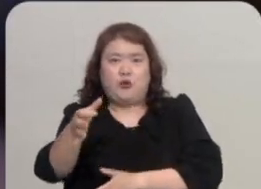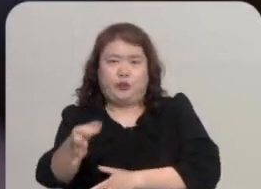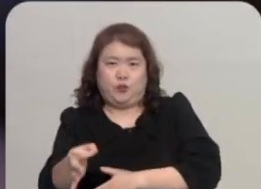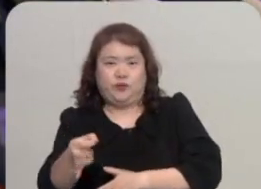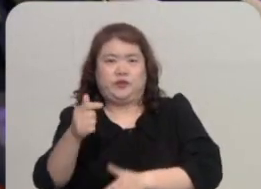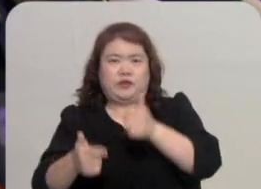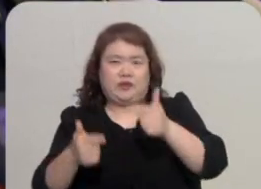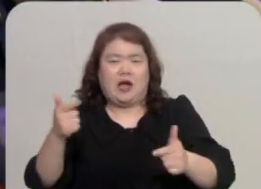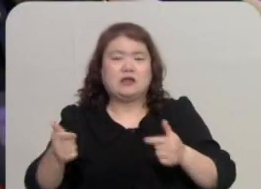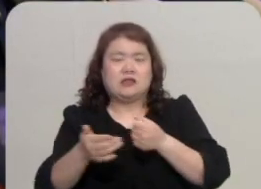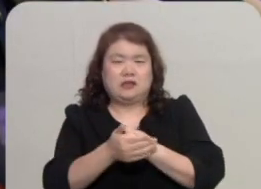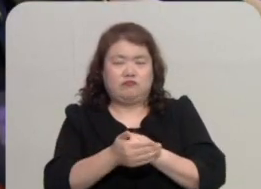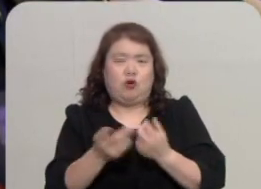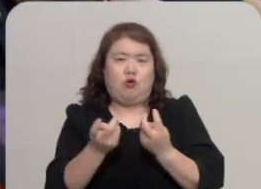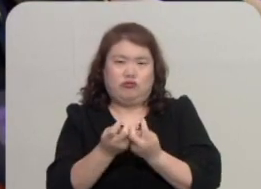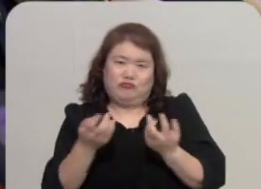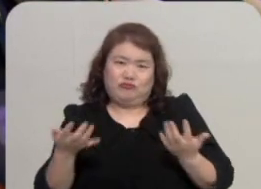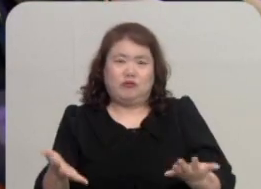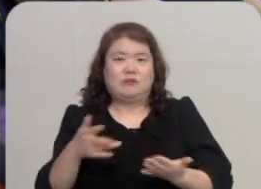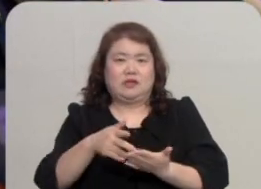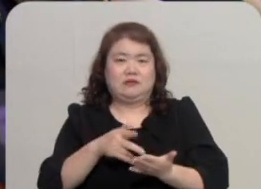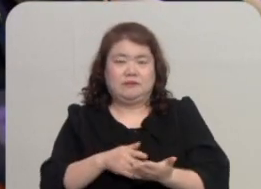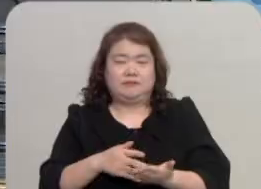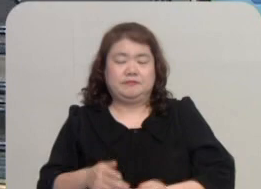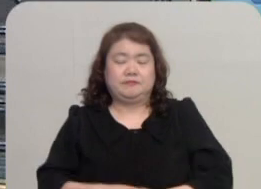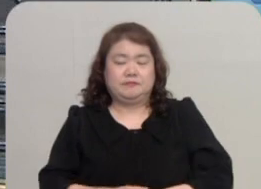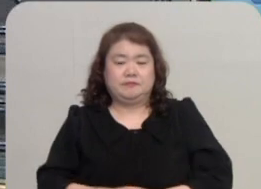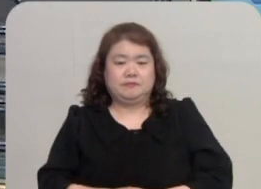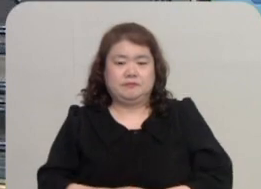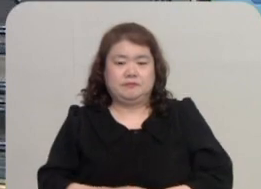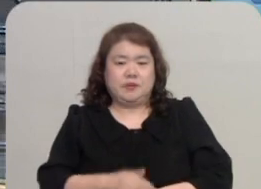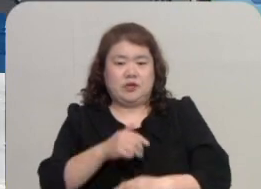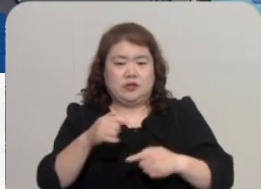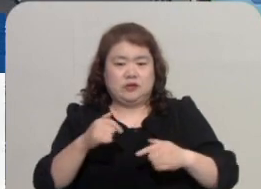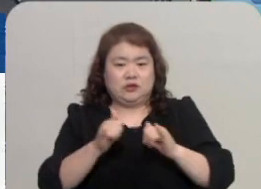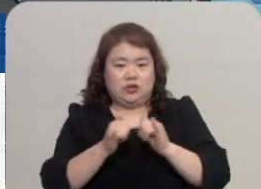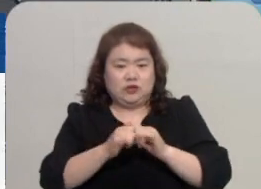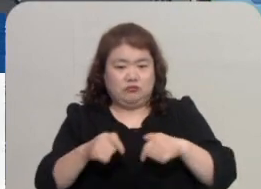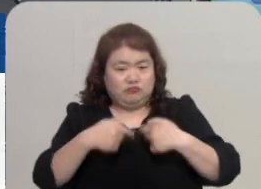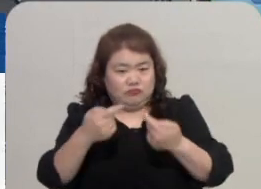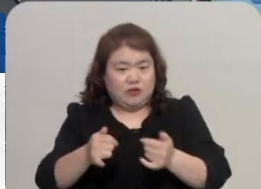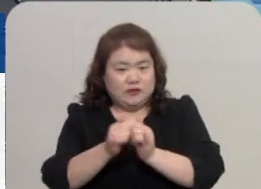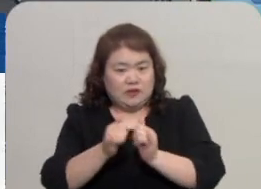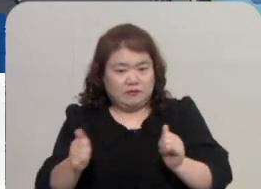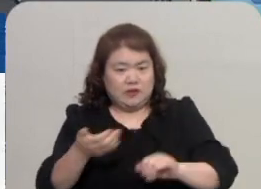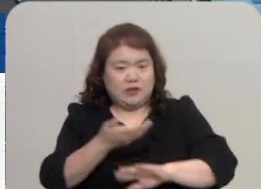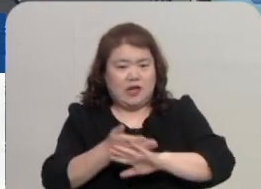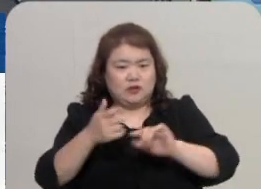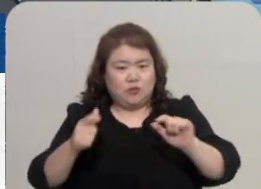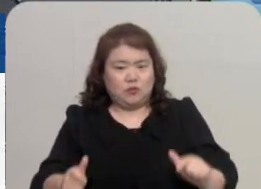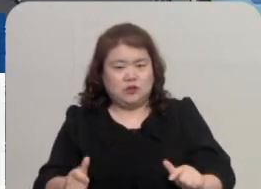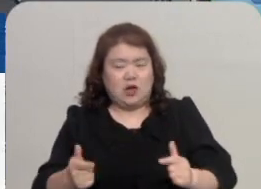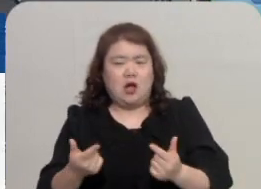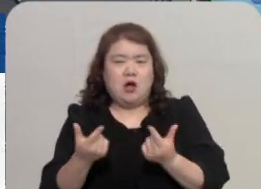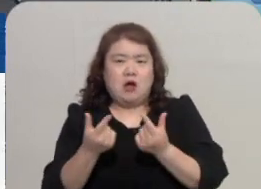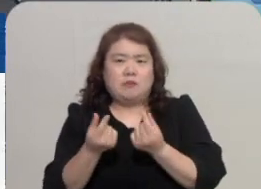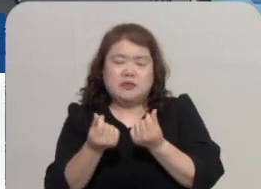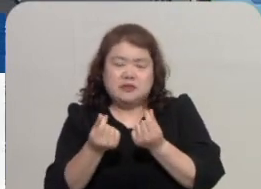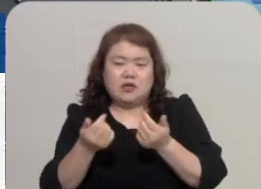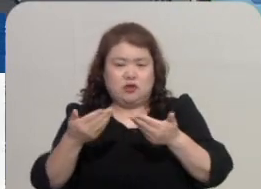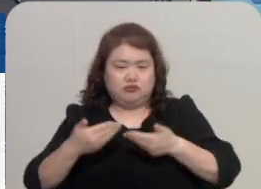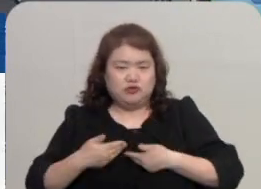규모가 다르기 때문에 어쩔 수 없다는 입장입니다. 참전 요금자분들께서도 다른 데랑 좀 맞춰줬으면 하는